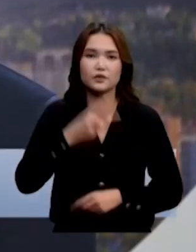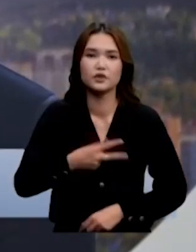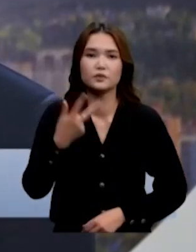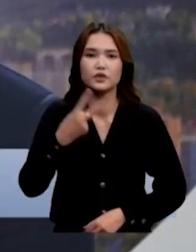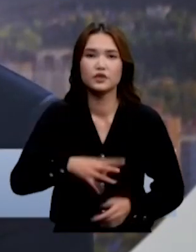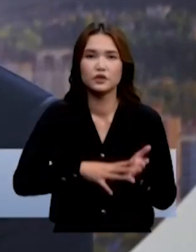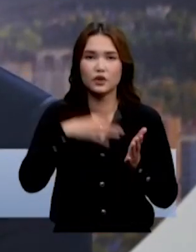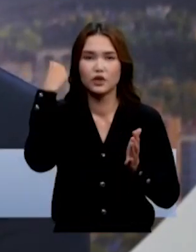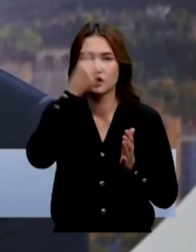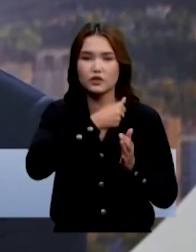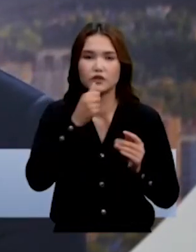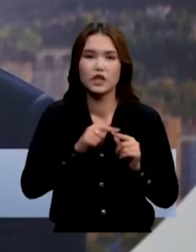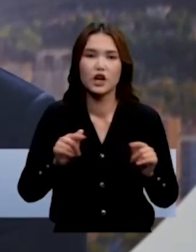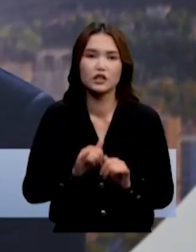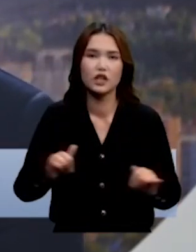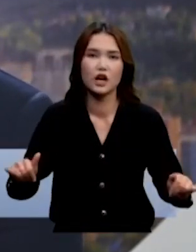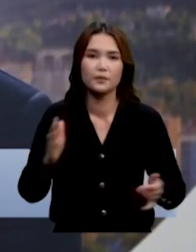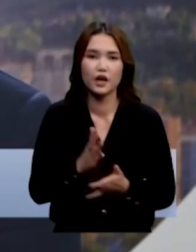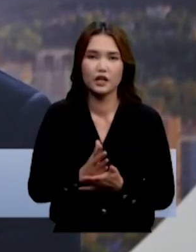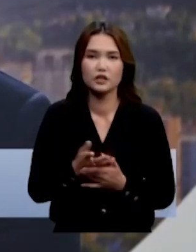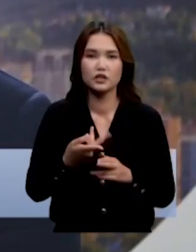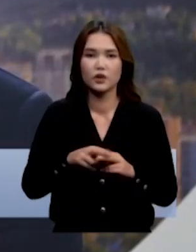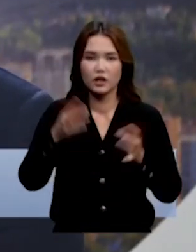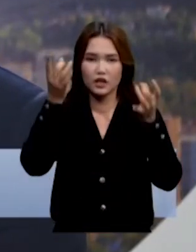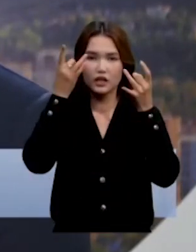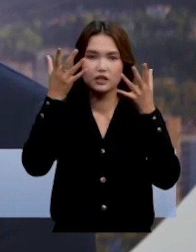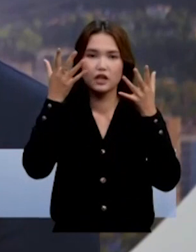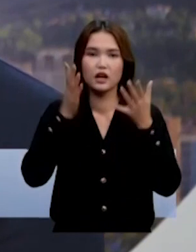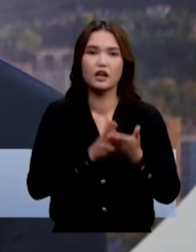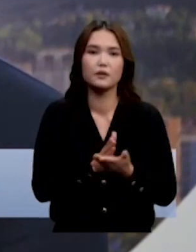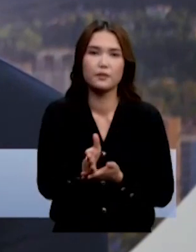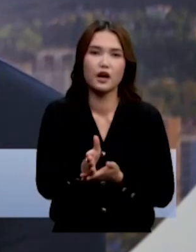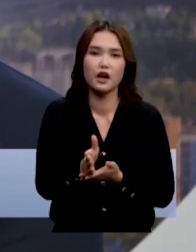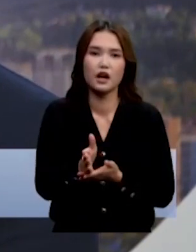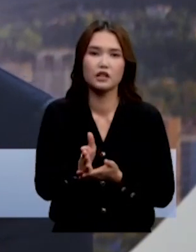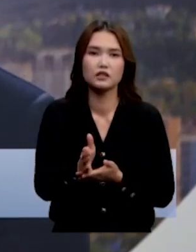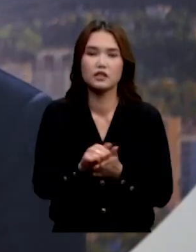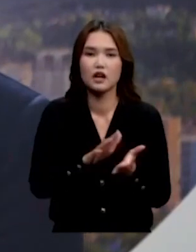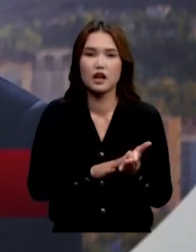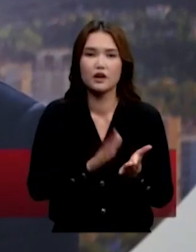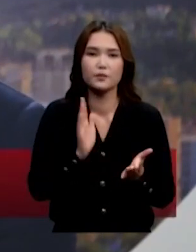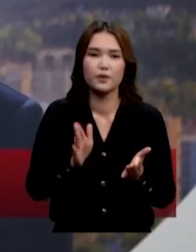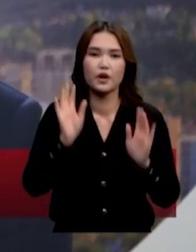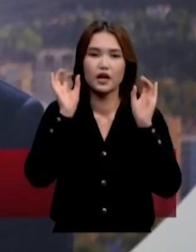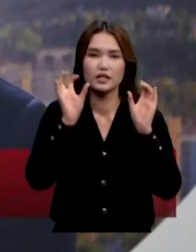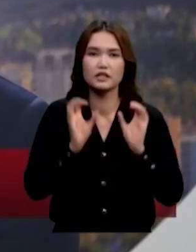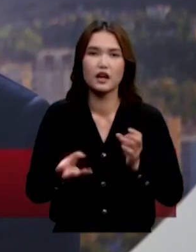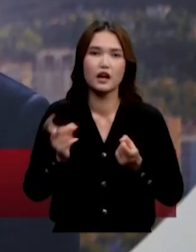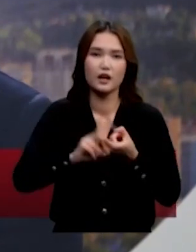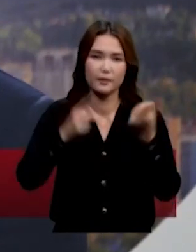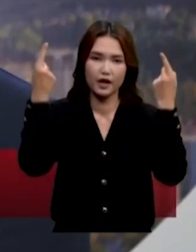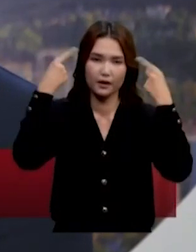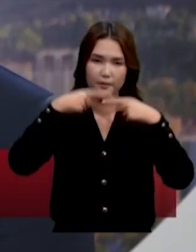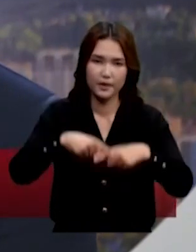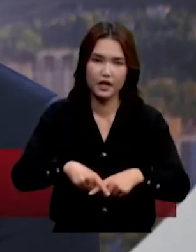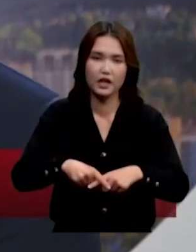23-29 yılğa deyin elektroenergiyanı damı toralı. O yerde naqtı bağıtlar belgilengen, ol zannamalıq mexanizmdir,